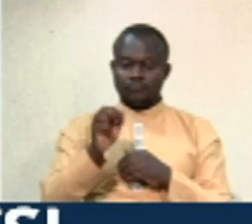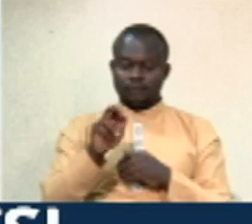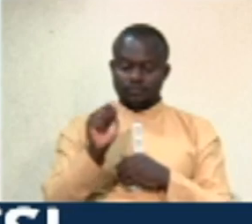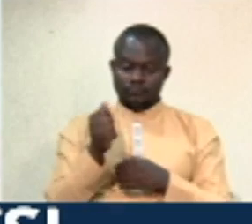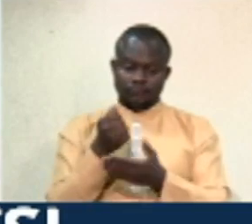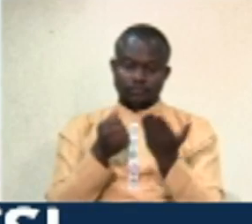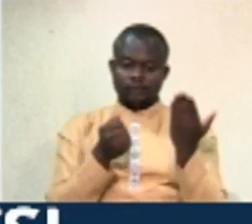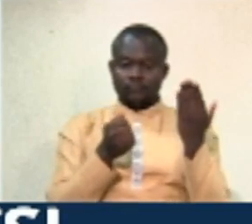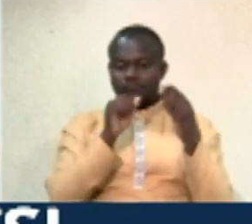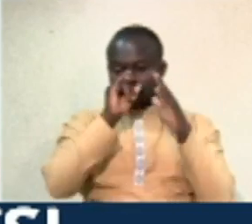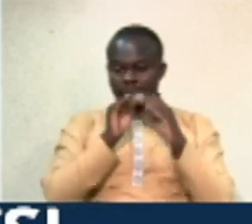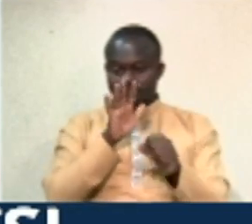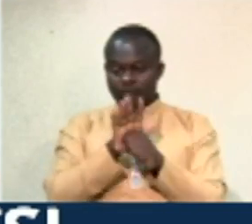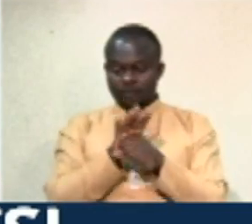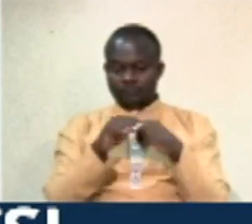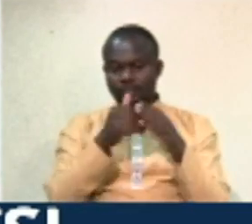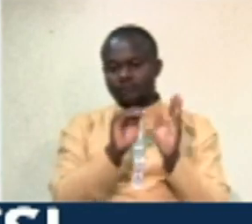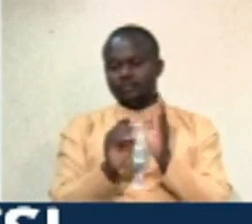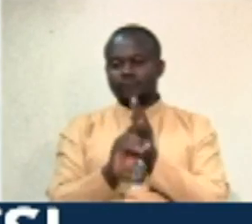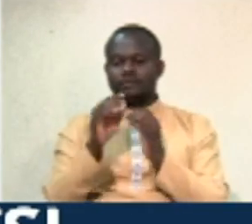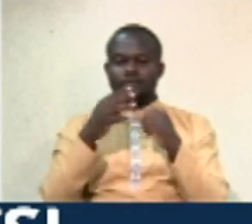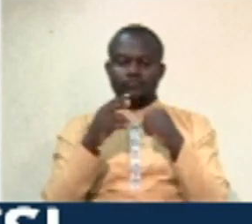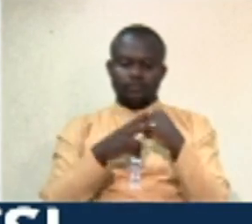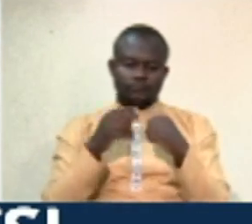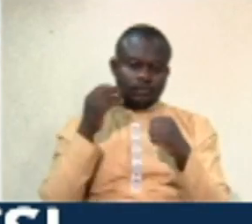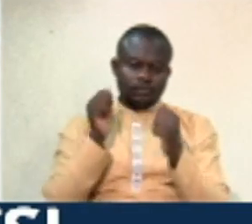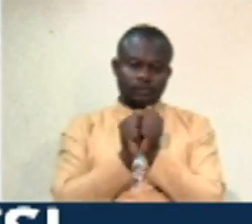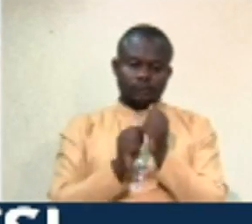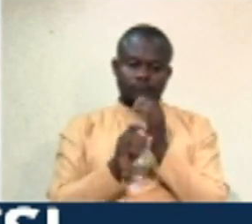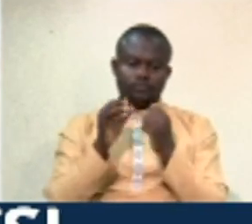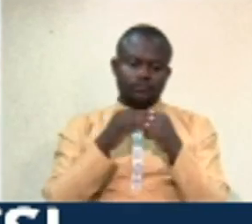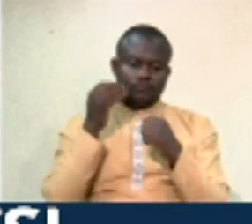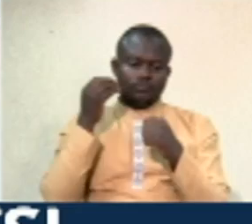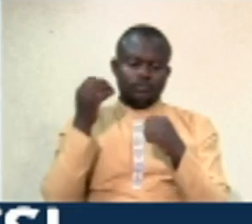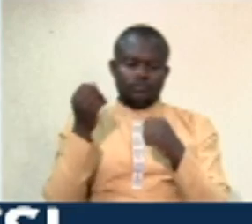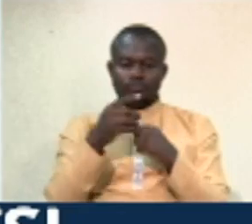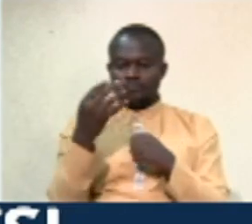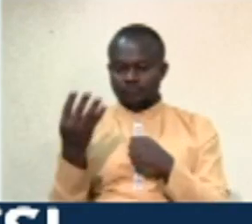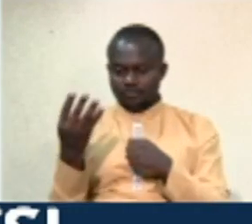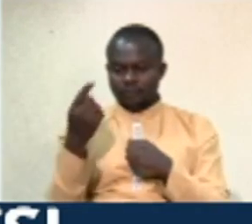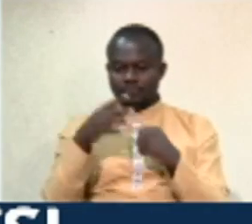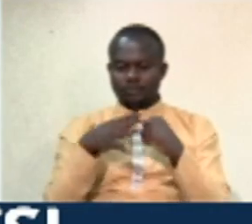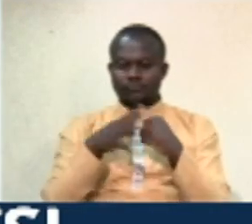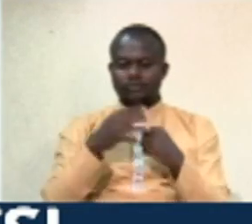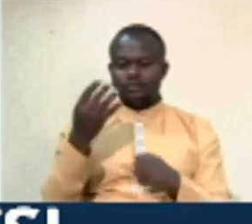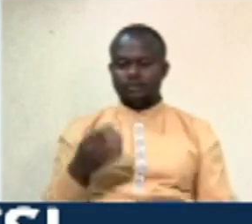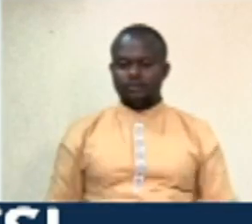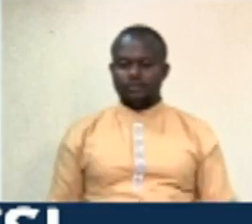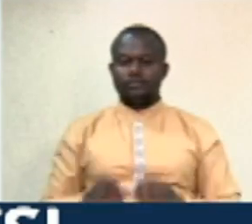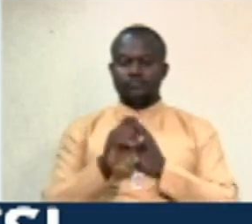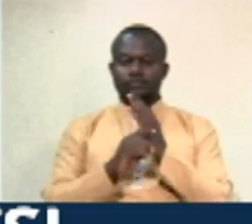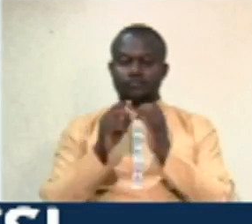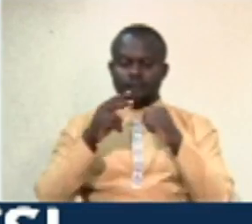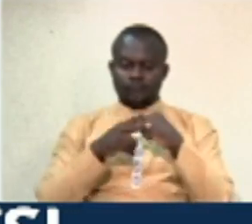Kimihurura. Abatutsi benshi bishwe tariki ya 7 n'iya 8 Mata igihumbi kimwe magana cyenda mirongo icyenda na kane. Ku itariki